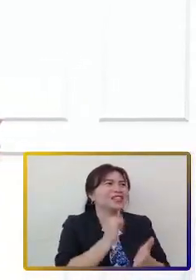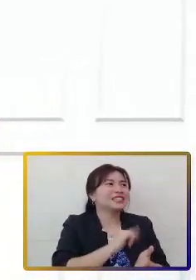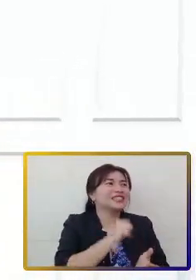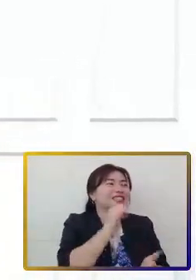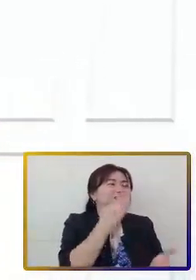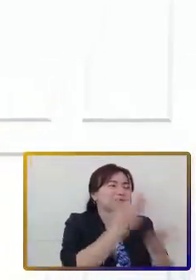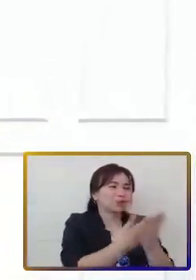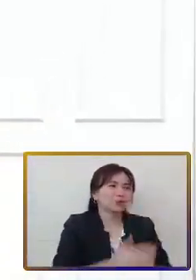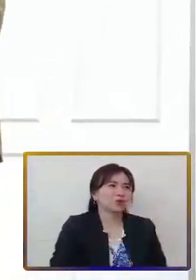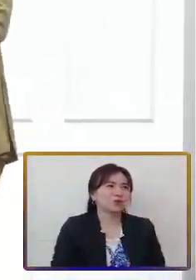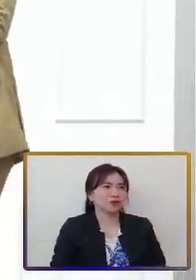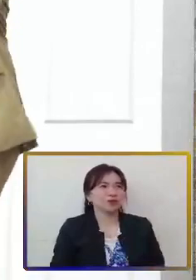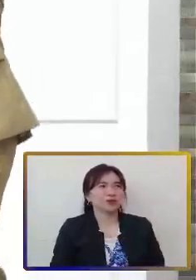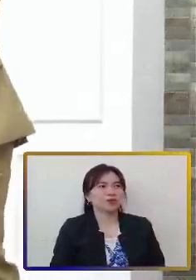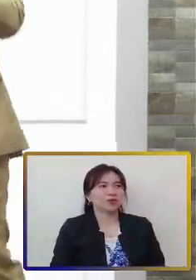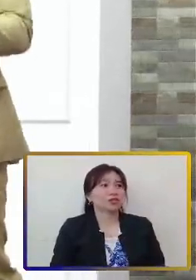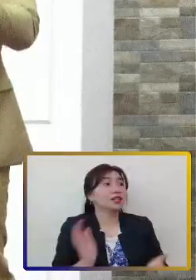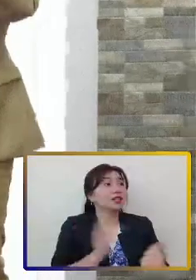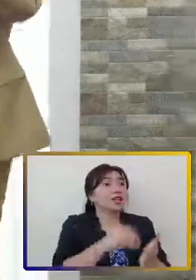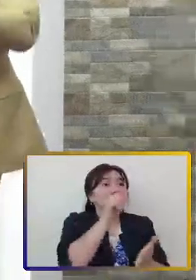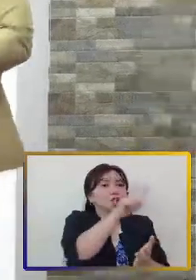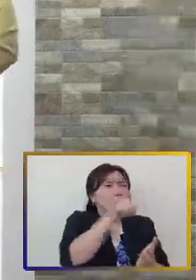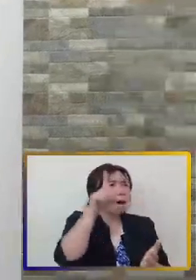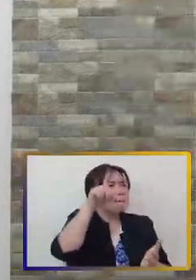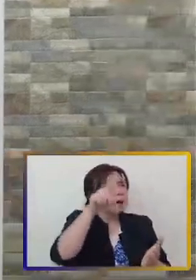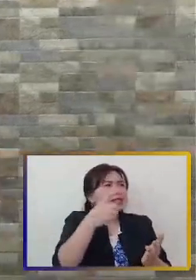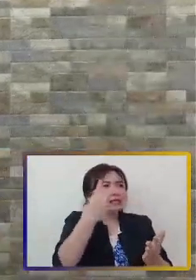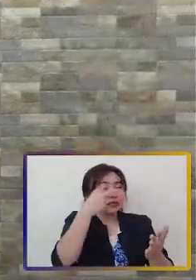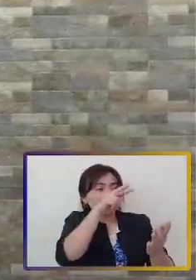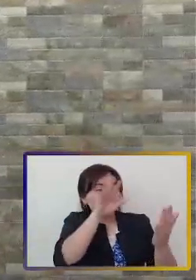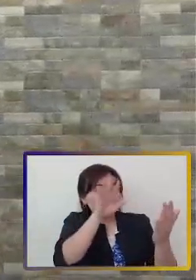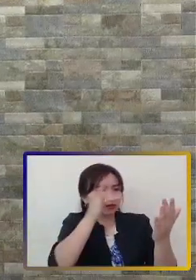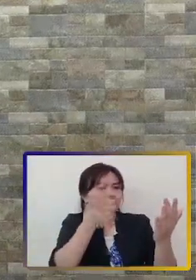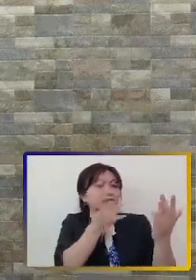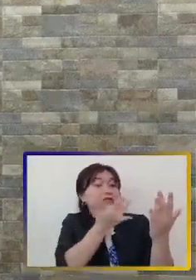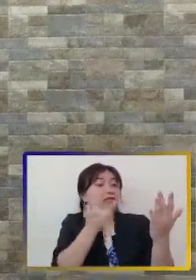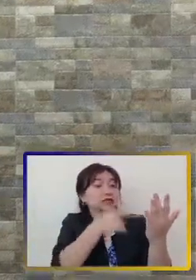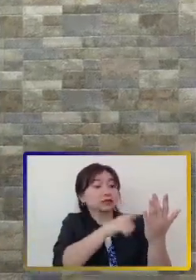mga kapatid humarap ka sa salamin Makikita mo sarili